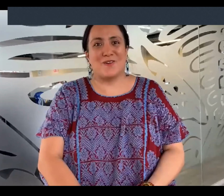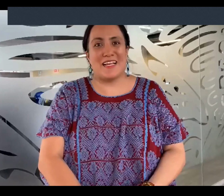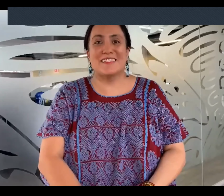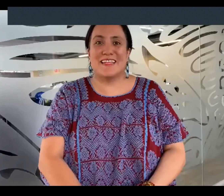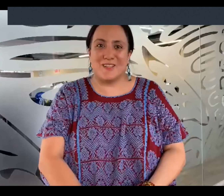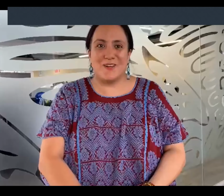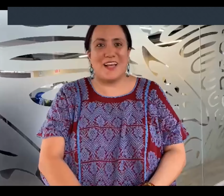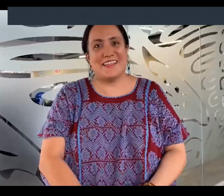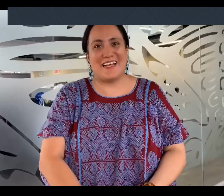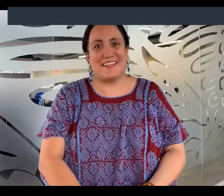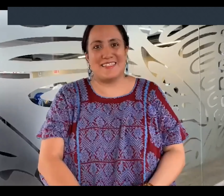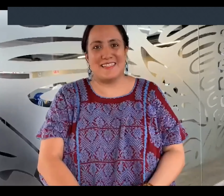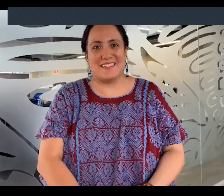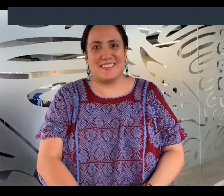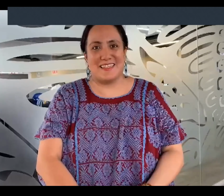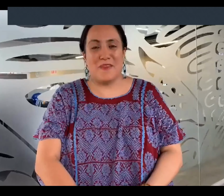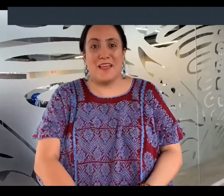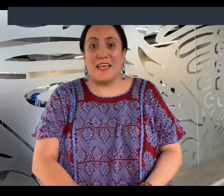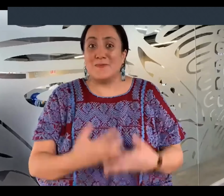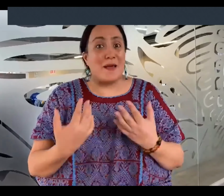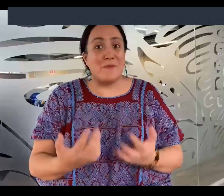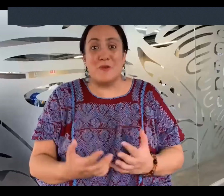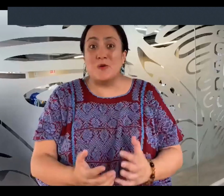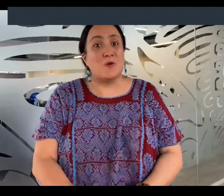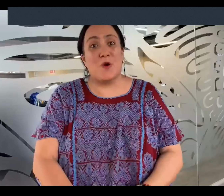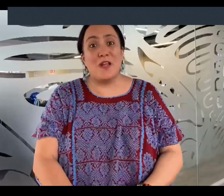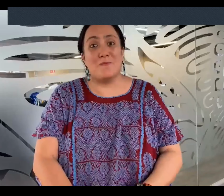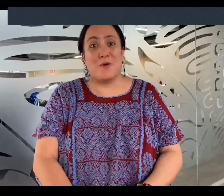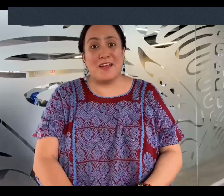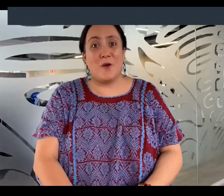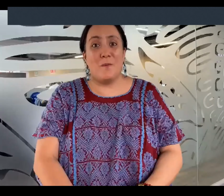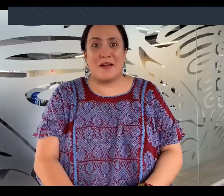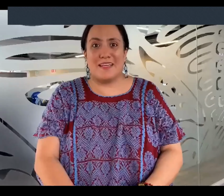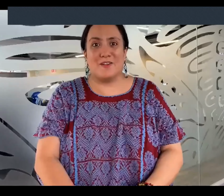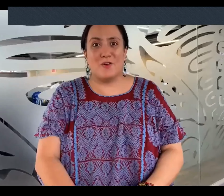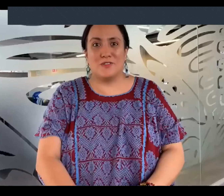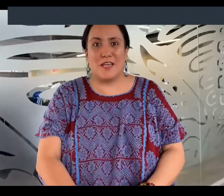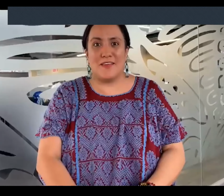Je m'appelle Astel de la Cruz. Je suis